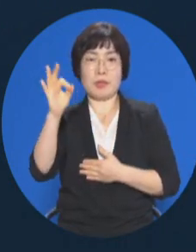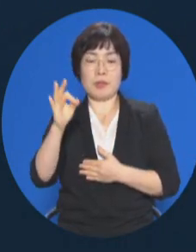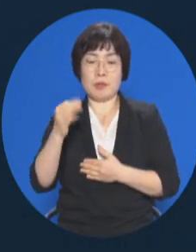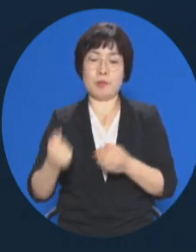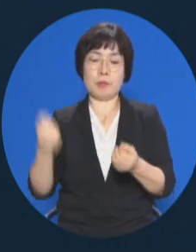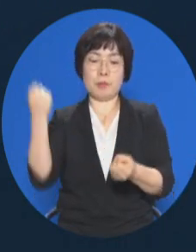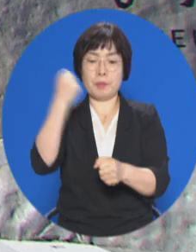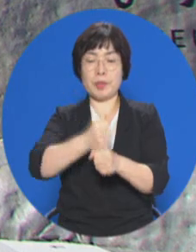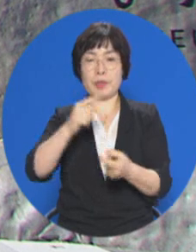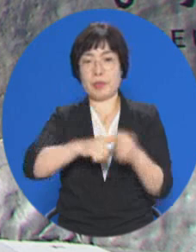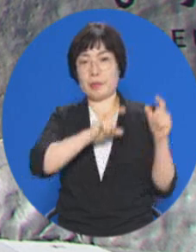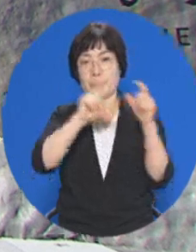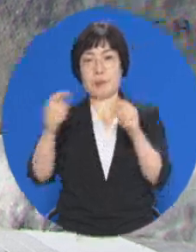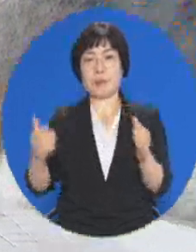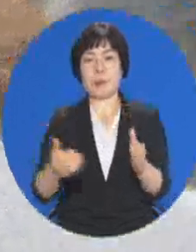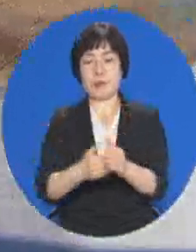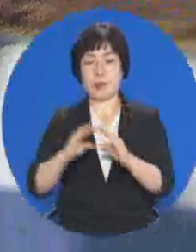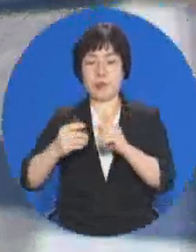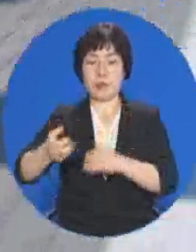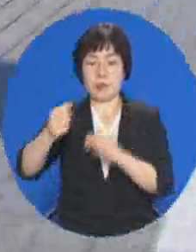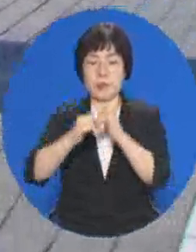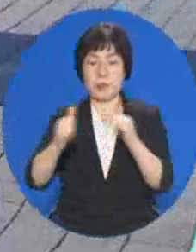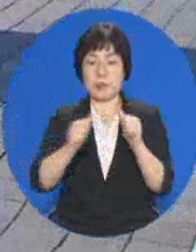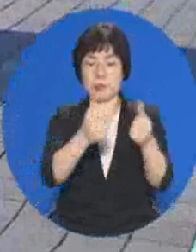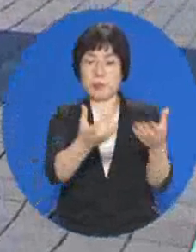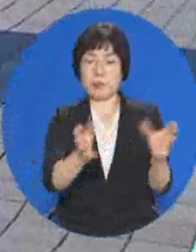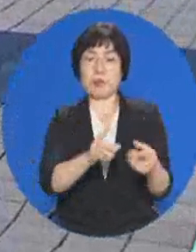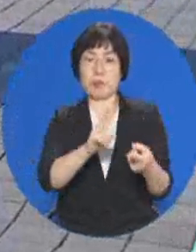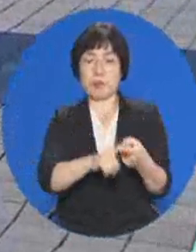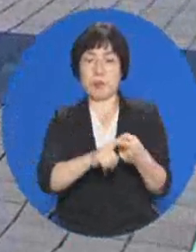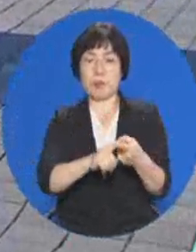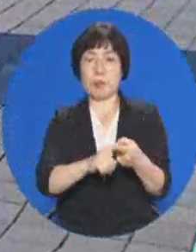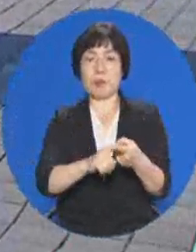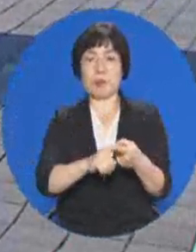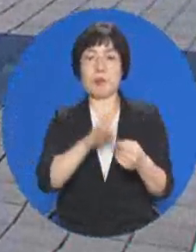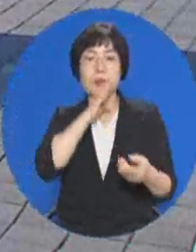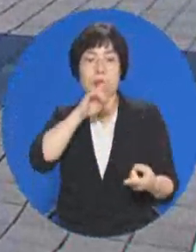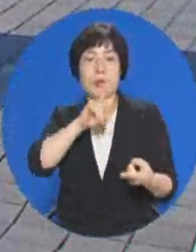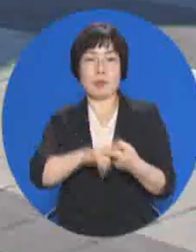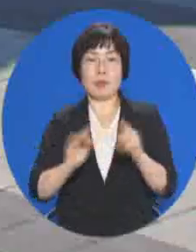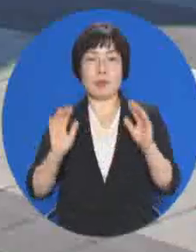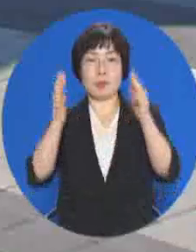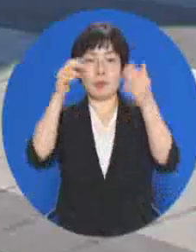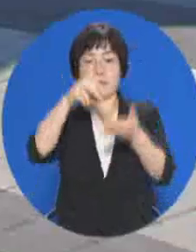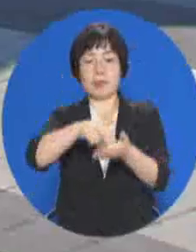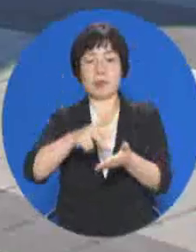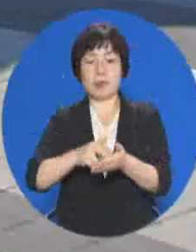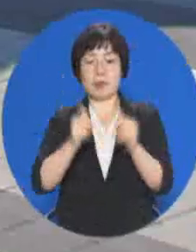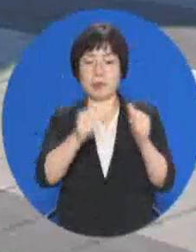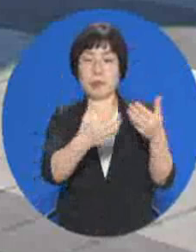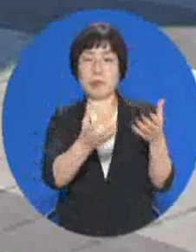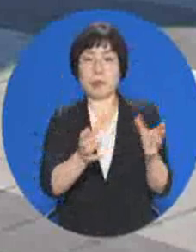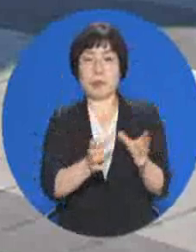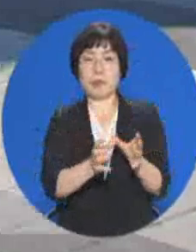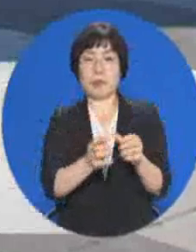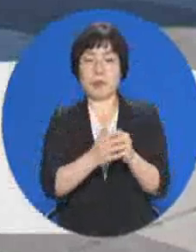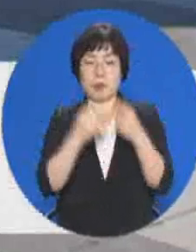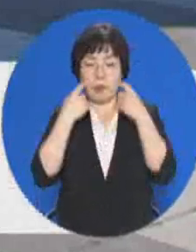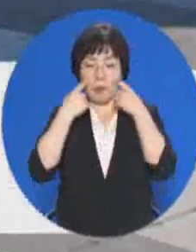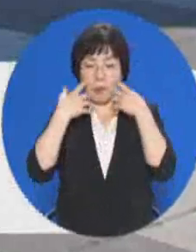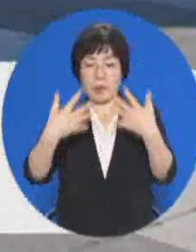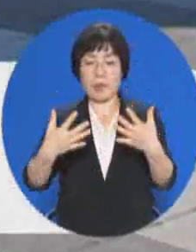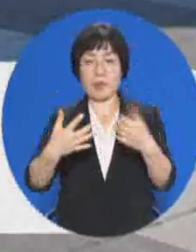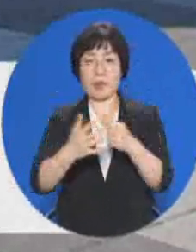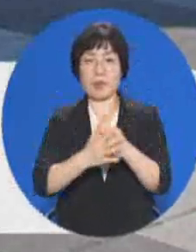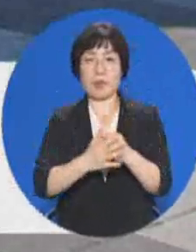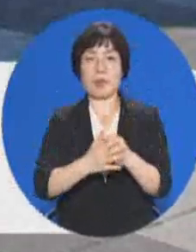판결했습니다. 토지 소유주들은 재판부의 판결에 크게 고무된 상황입니다. 법원에서도 명확하게